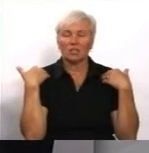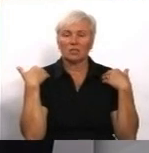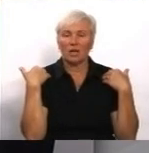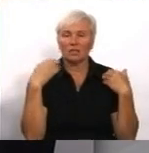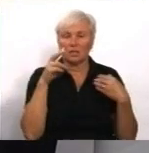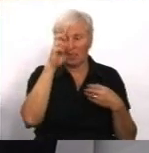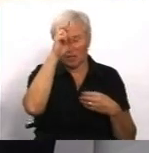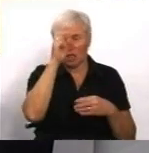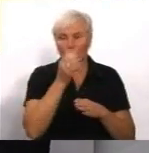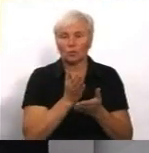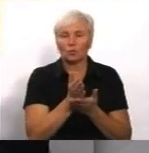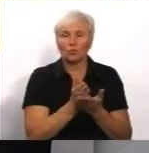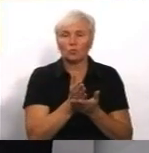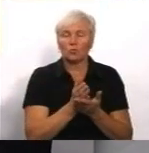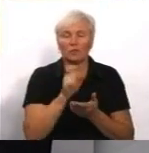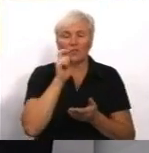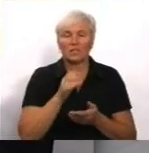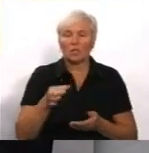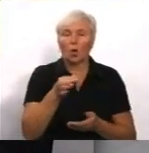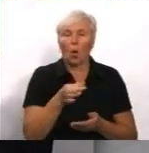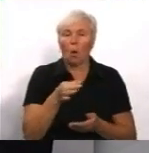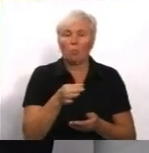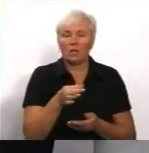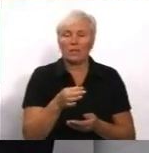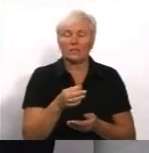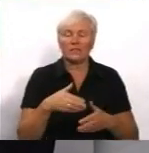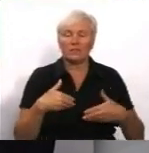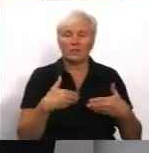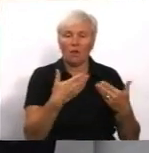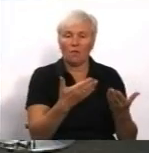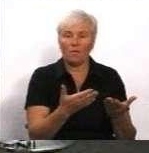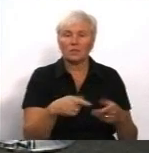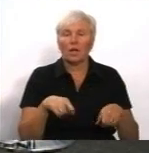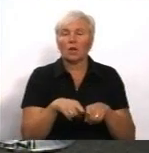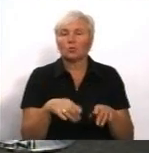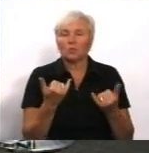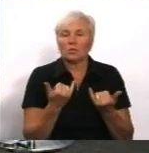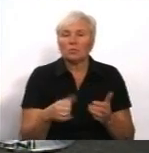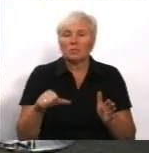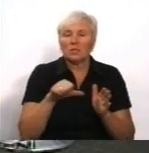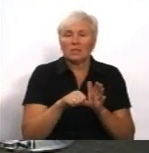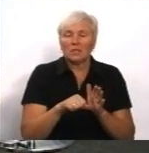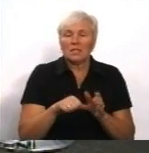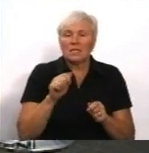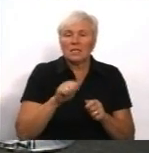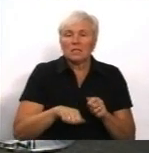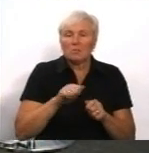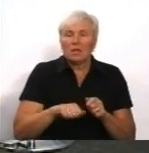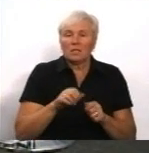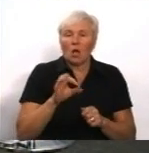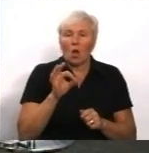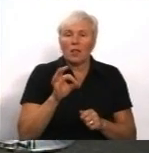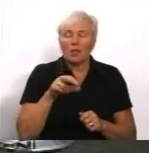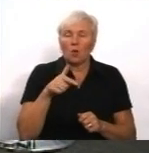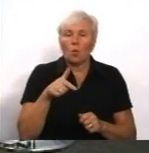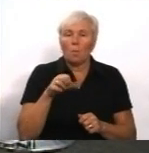у Вінницькій області. Вітаю вас, пане Григорію, у нашій студії. Також сьогодні присутні експерти, а це Олена Гумена,